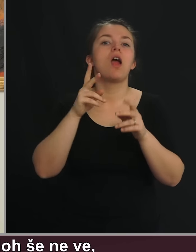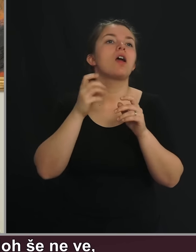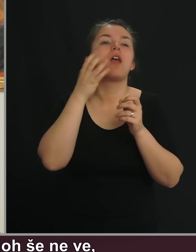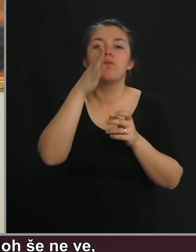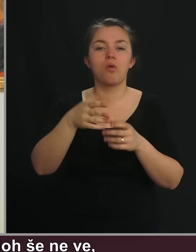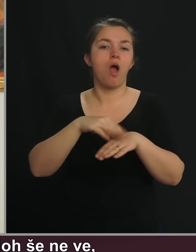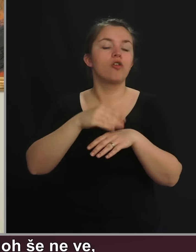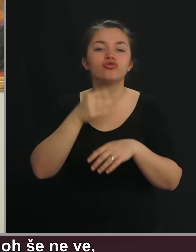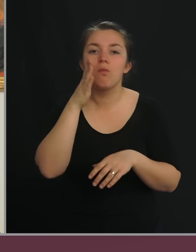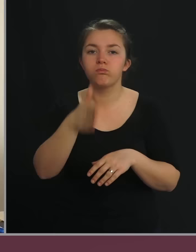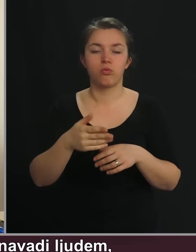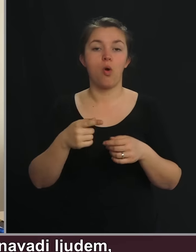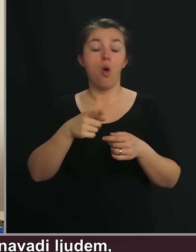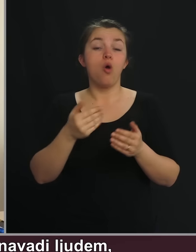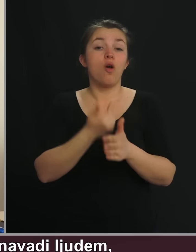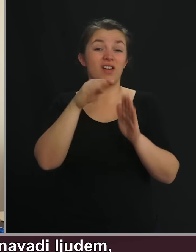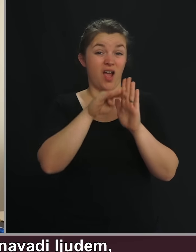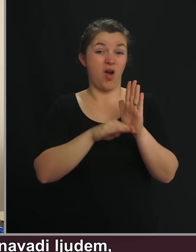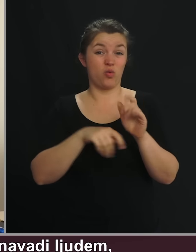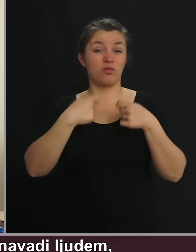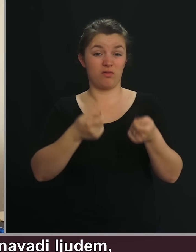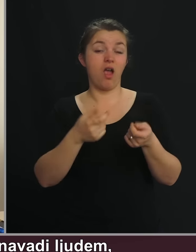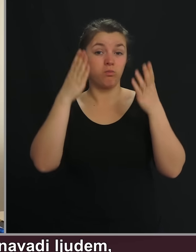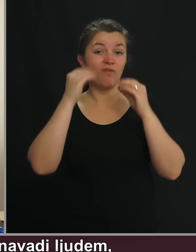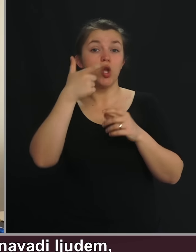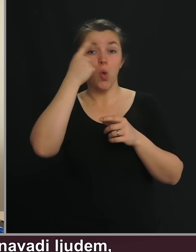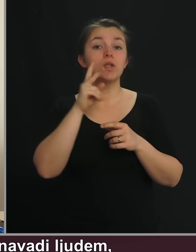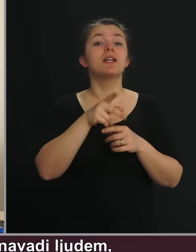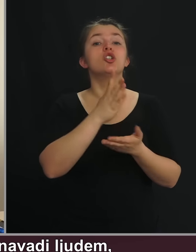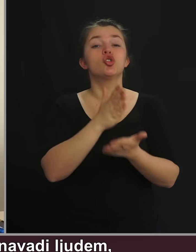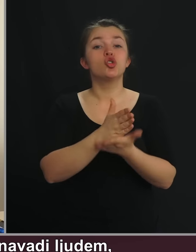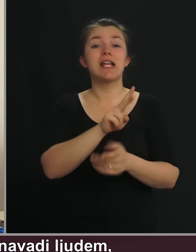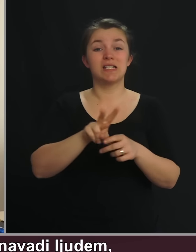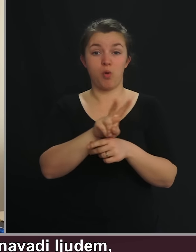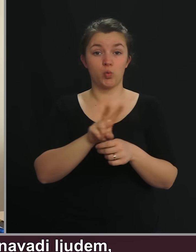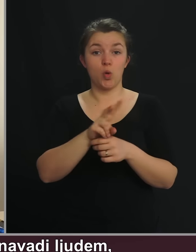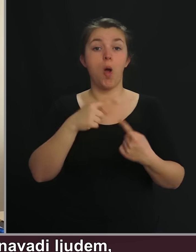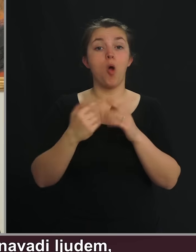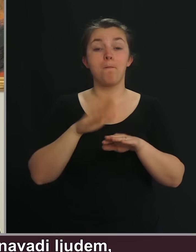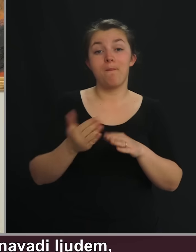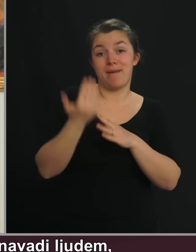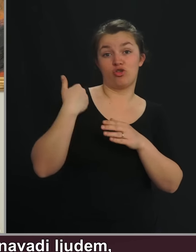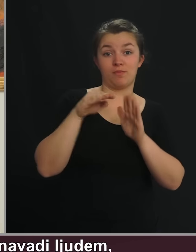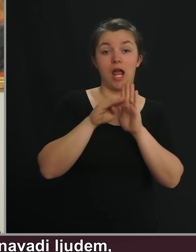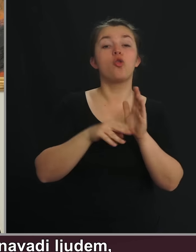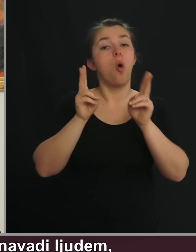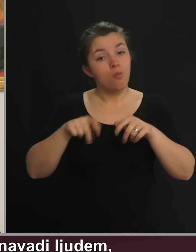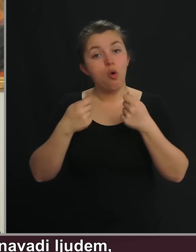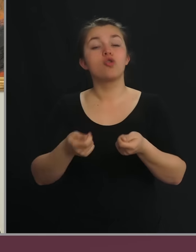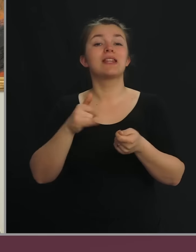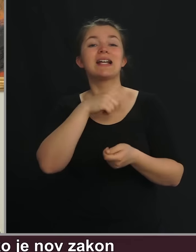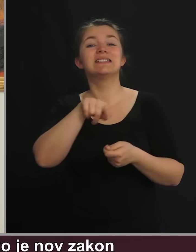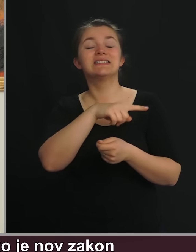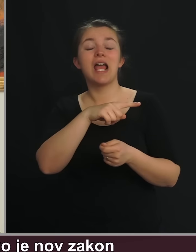sploh še ne ve, kdaj bo, kakšna bo. Poleg tega nova zakonodaja ponavadi, ne, ljudem, ki že izpolnjujejo pogoje po prejšnjem